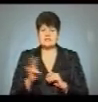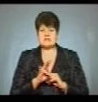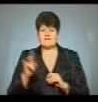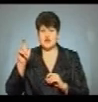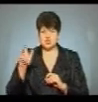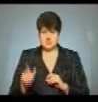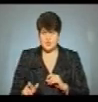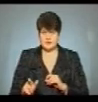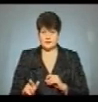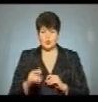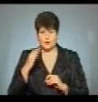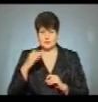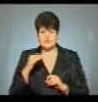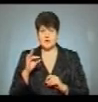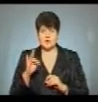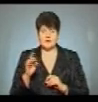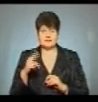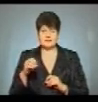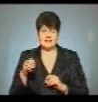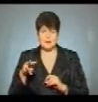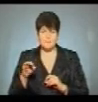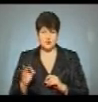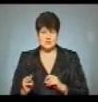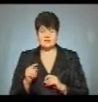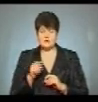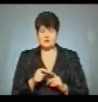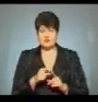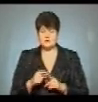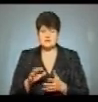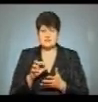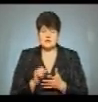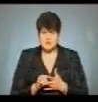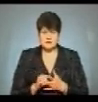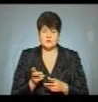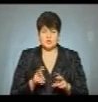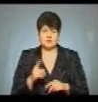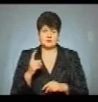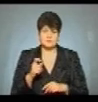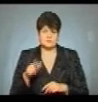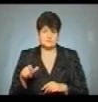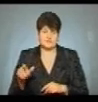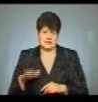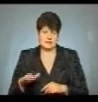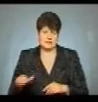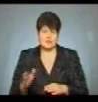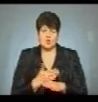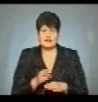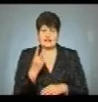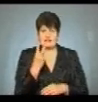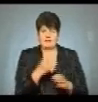архікатедрального собору отець Роман Демуш. За його словами, заняття відвідує близько сотні дітей. Їх розділили на